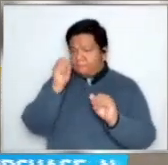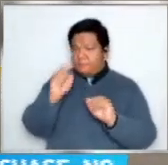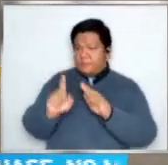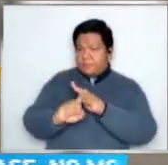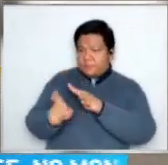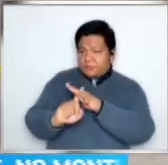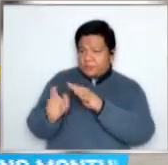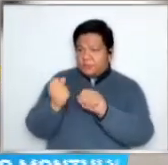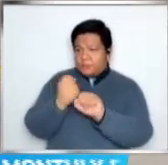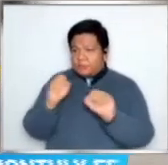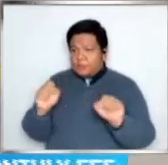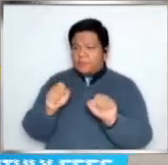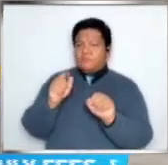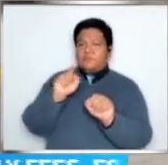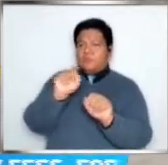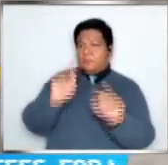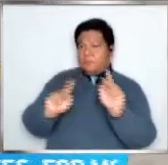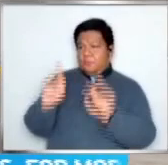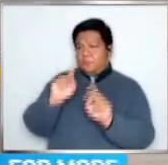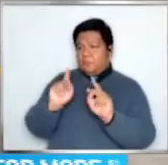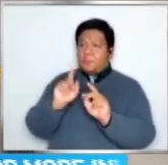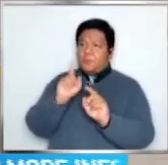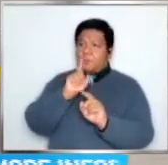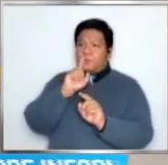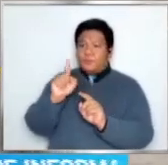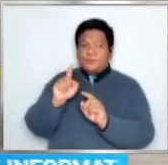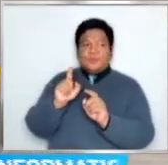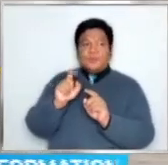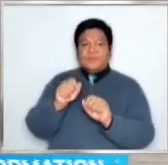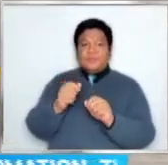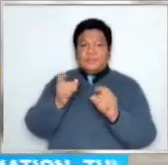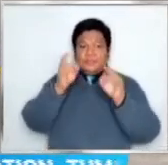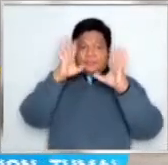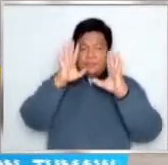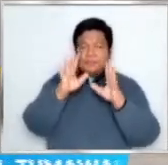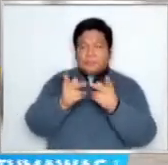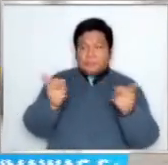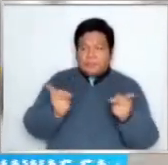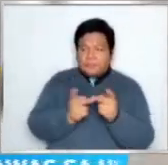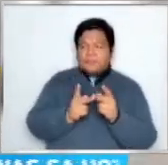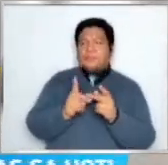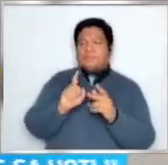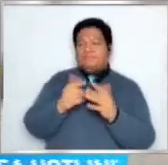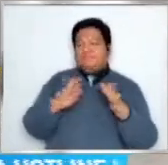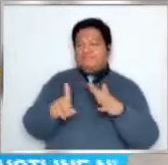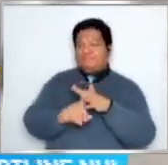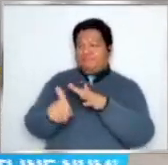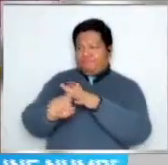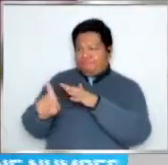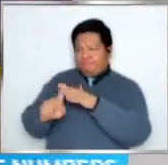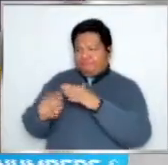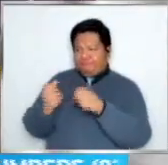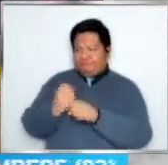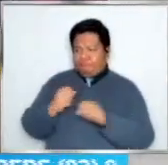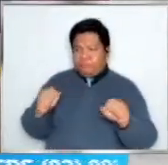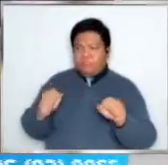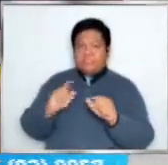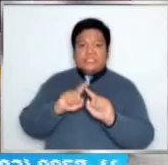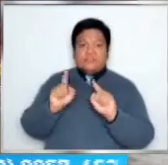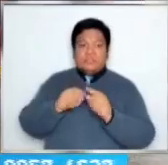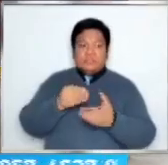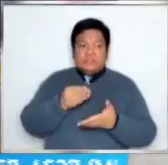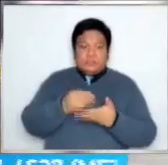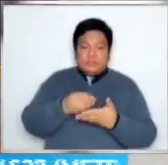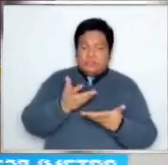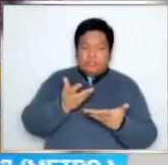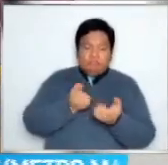sa mga delikadong lugar ay nailabas na din po natin sa ating mga kababayan. Kasado na rin po yung mga relief items, yung mga stocks natin